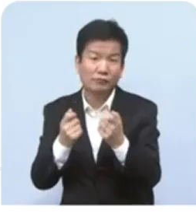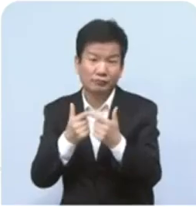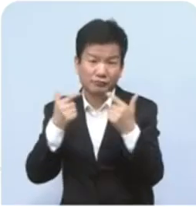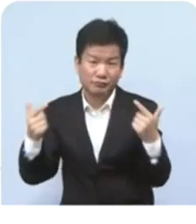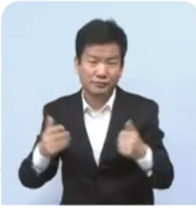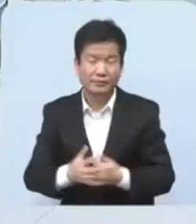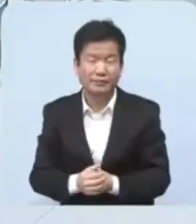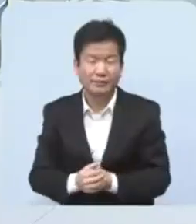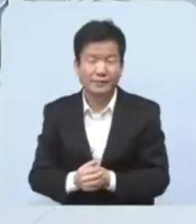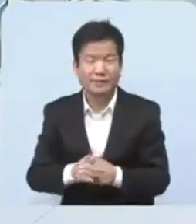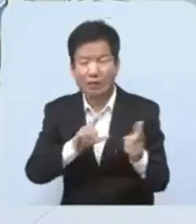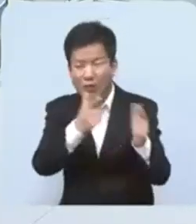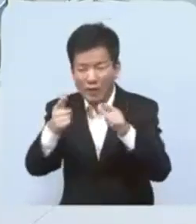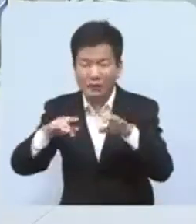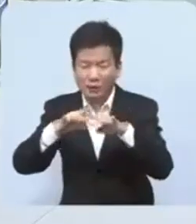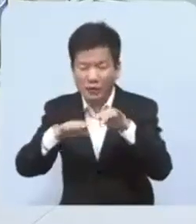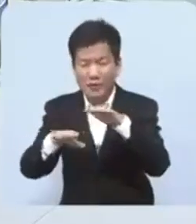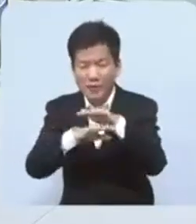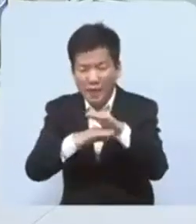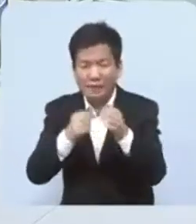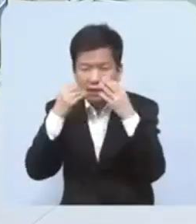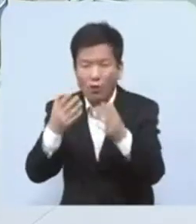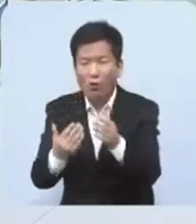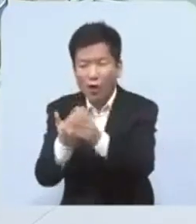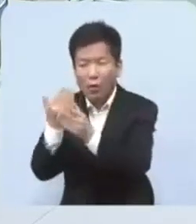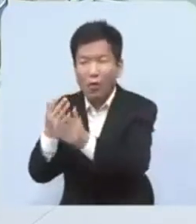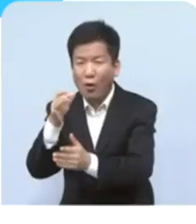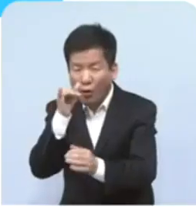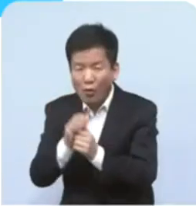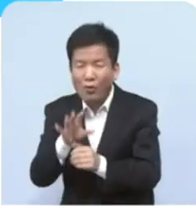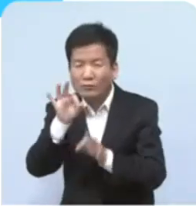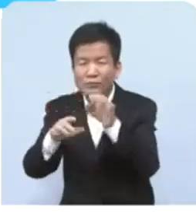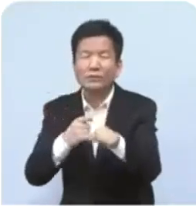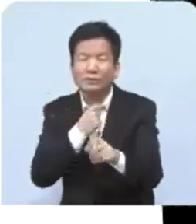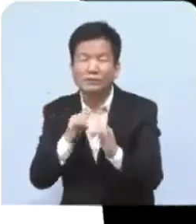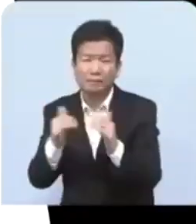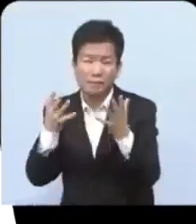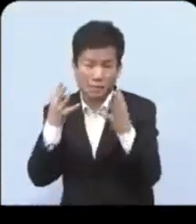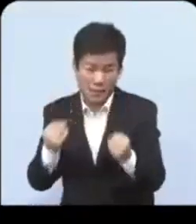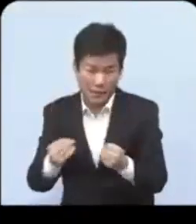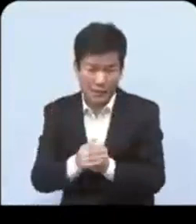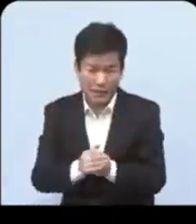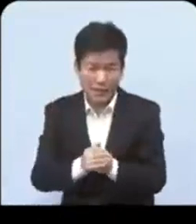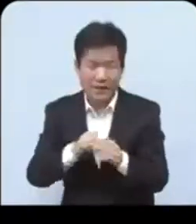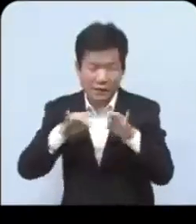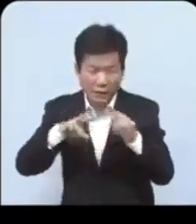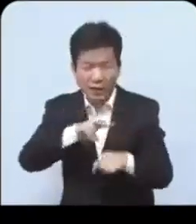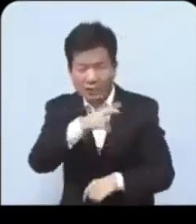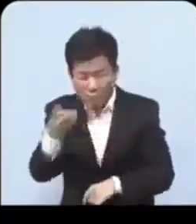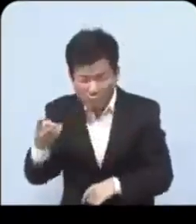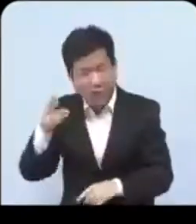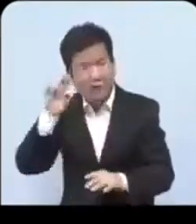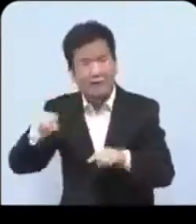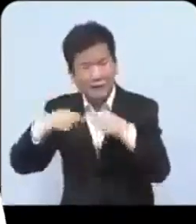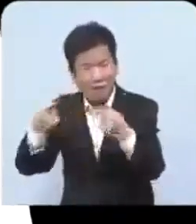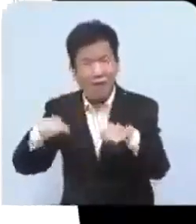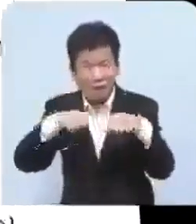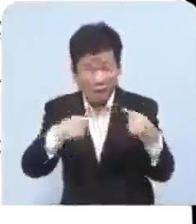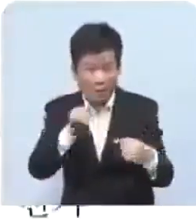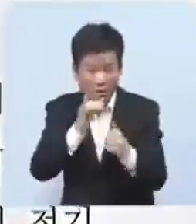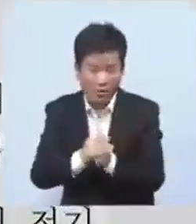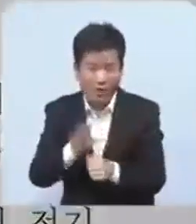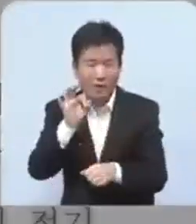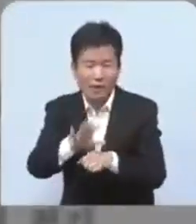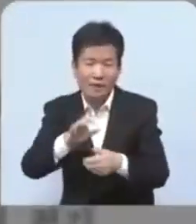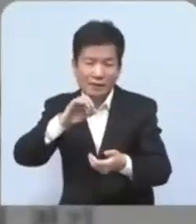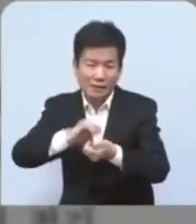많아졌습니다. 다양한 전기차 출시와 함께 수요가 는 데다 친환경차 전환에 적극 동참하기로 한 업체들은 구매